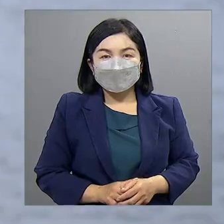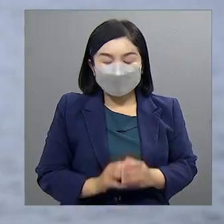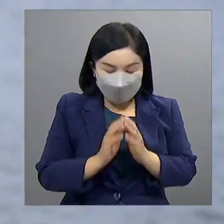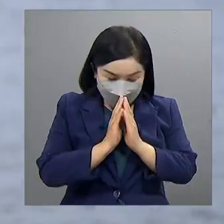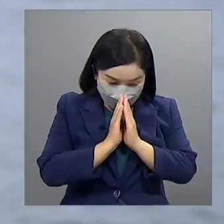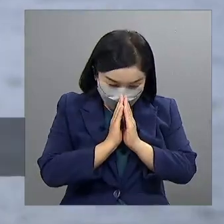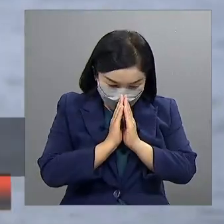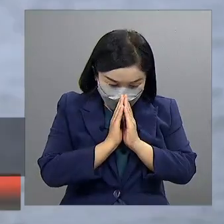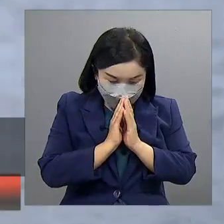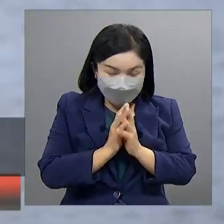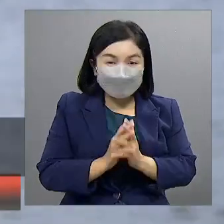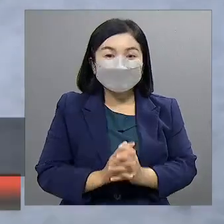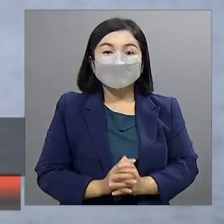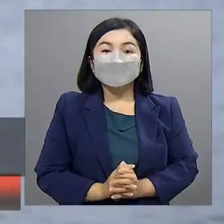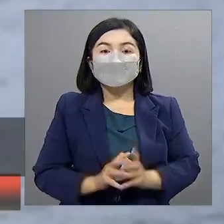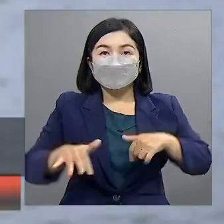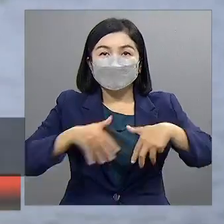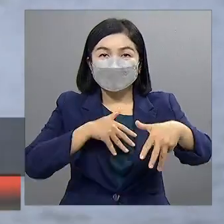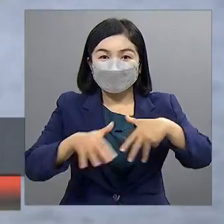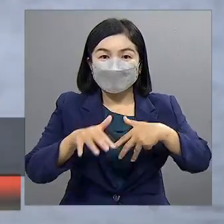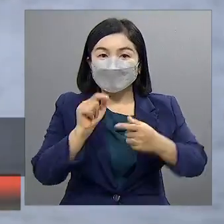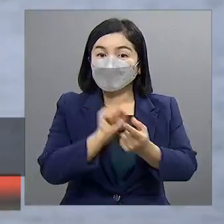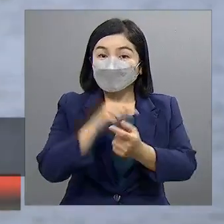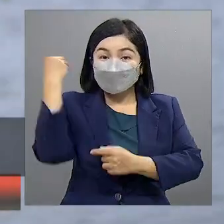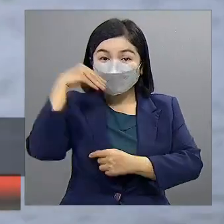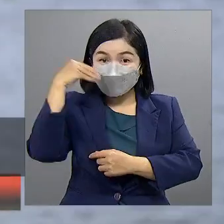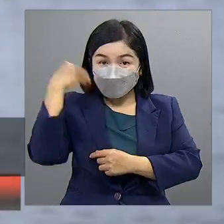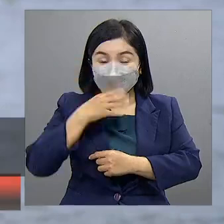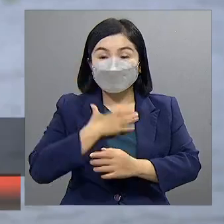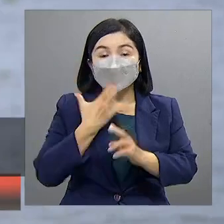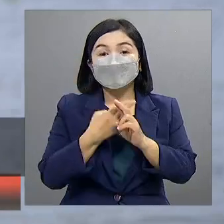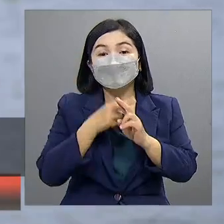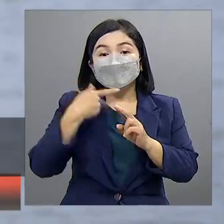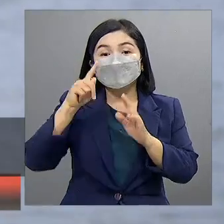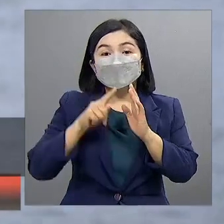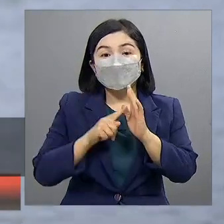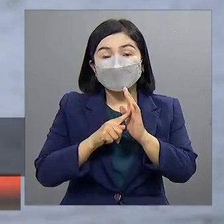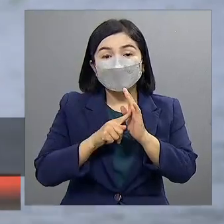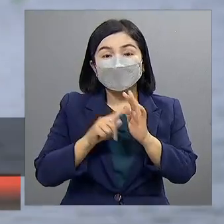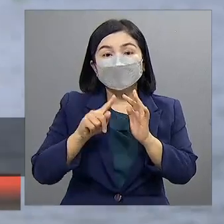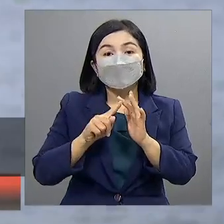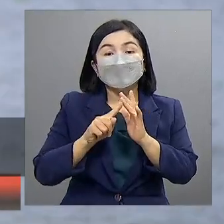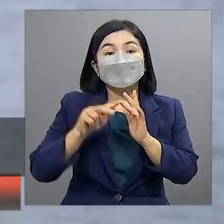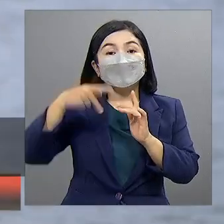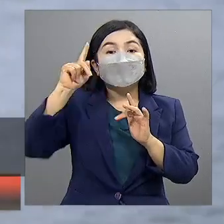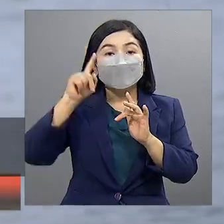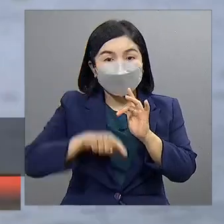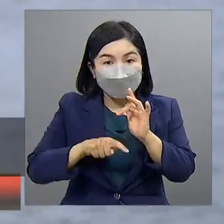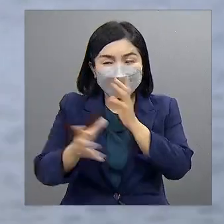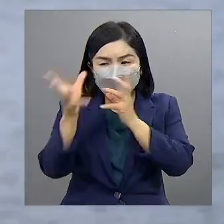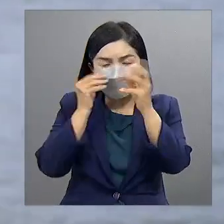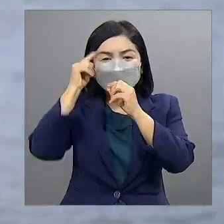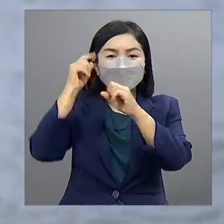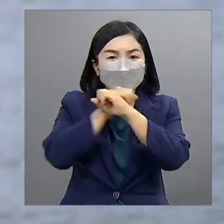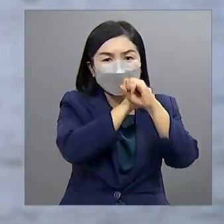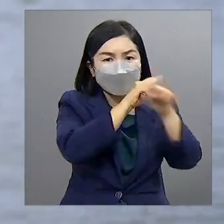สวัสดีค่ะคุณผู้ชมคะพบกันเช่นเคยนะคะกับปูเป้ภัคคนันท์ในรายการรู้สู้ภัยรายการที่จะสร้างการตระหนักรู้เพื่ออยู่อย่